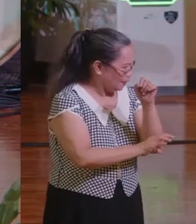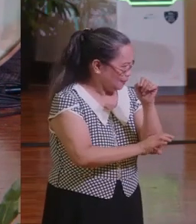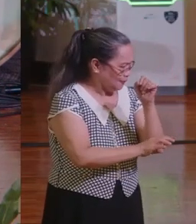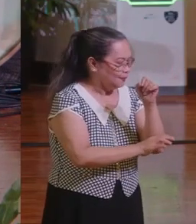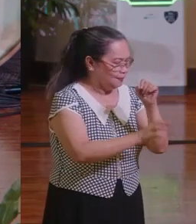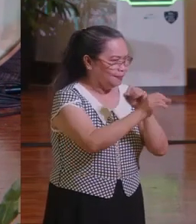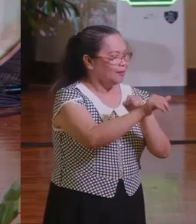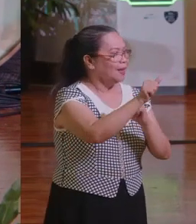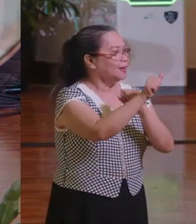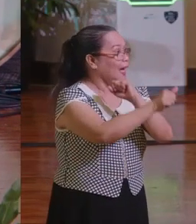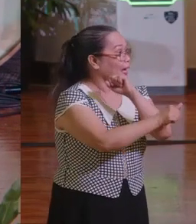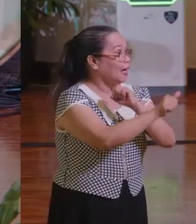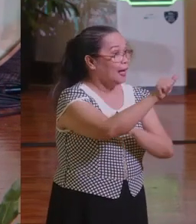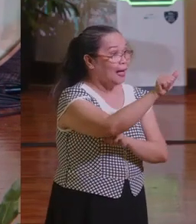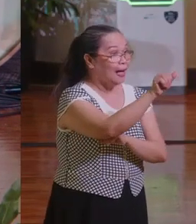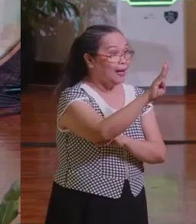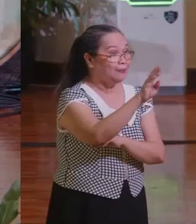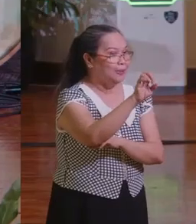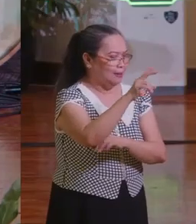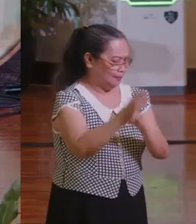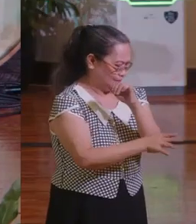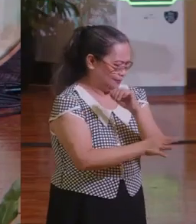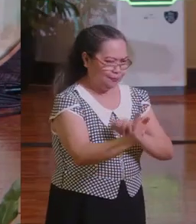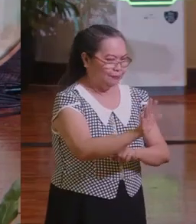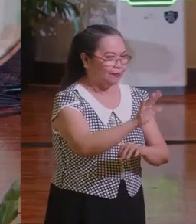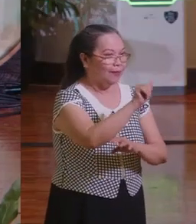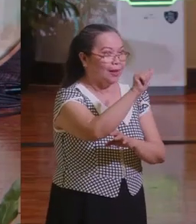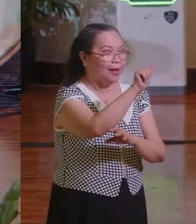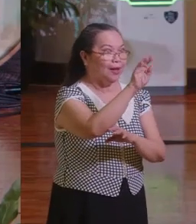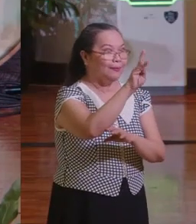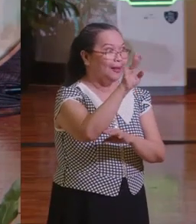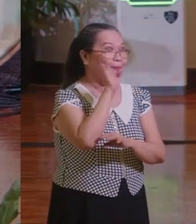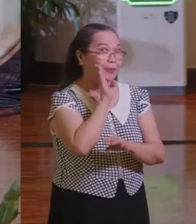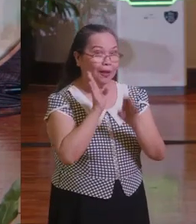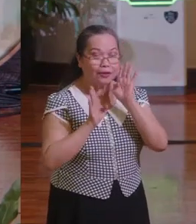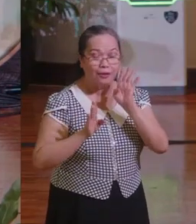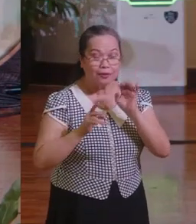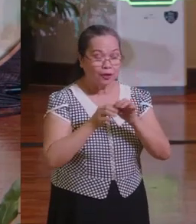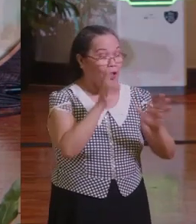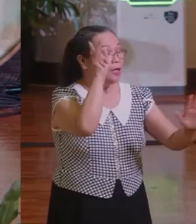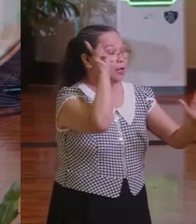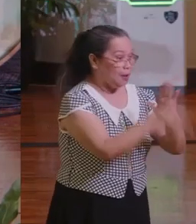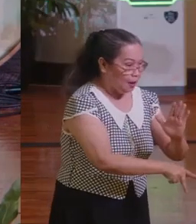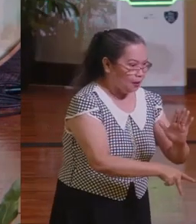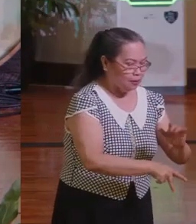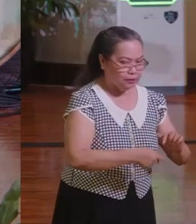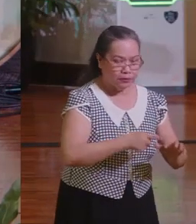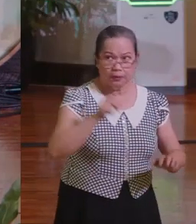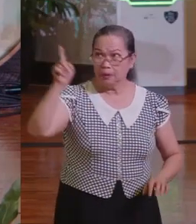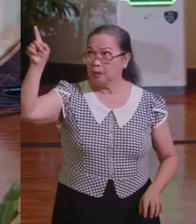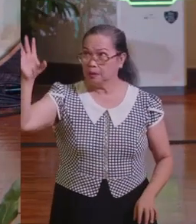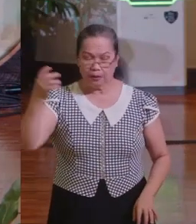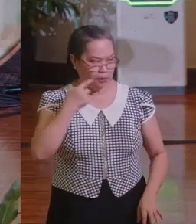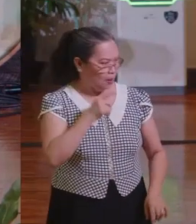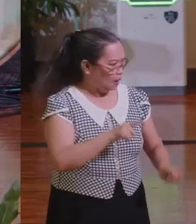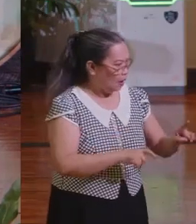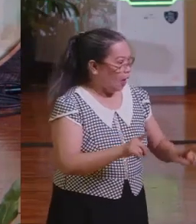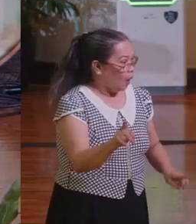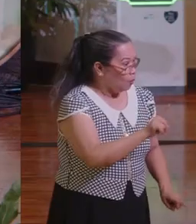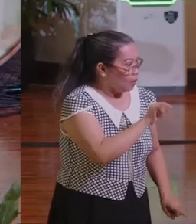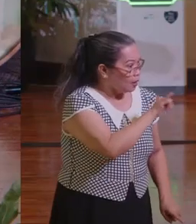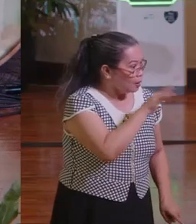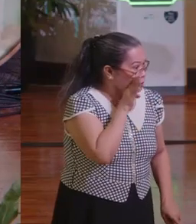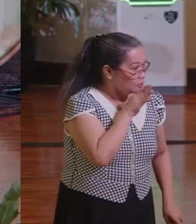ating Panginoon, ang sabi ng Panginoon sa kanya, "Where is your brother Abel?" Ang wika niya,